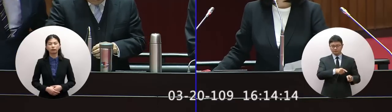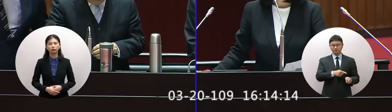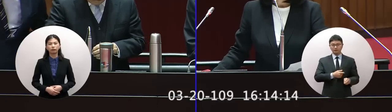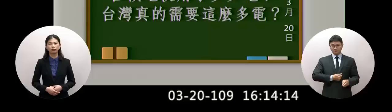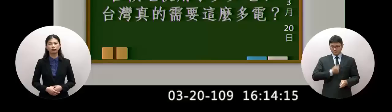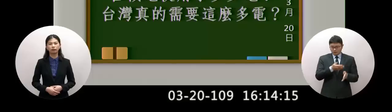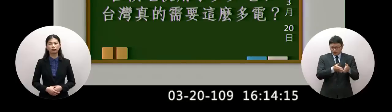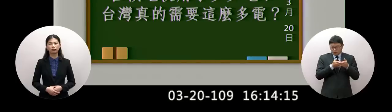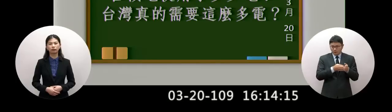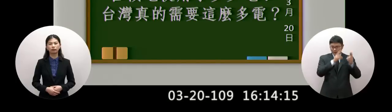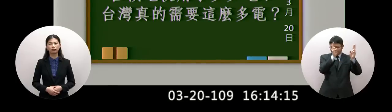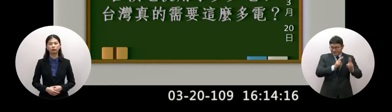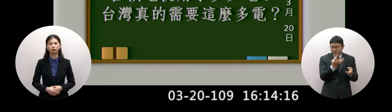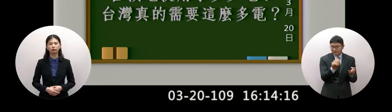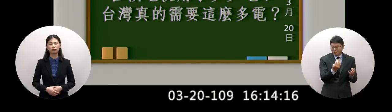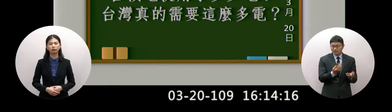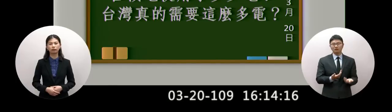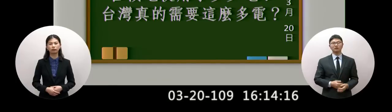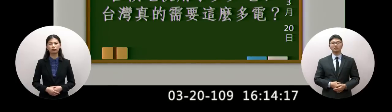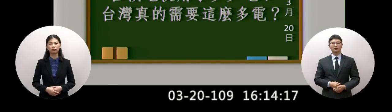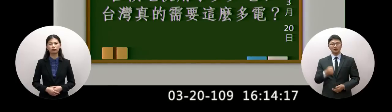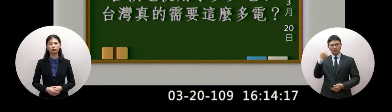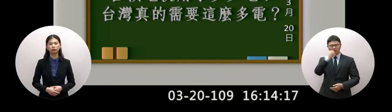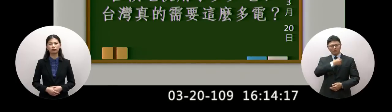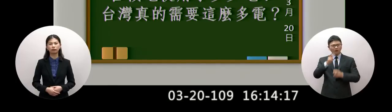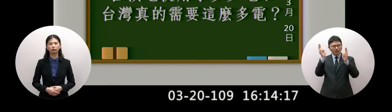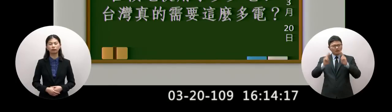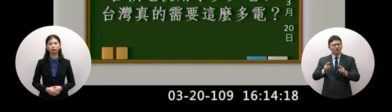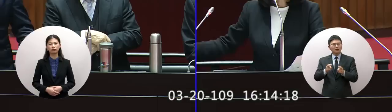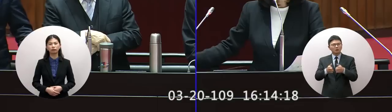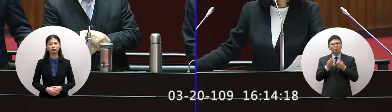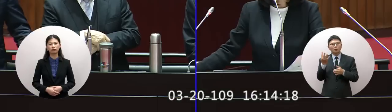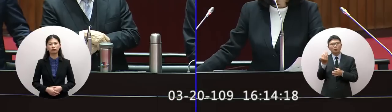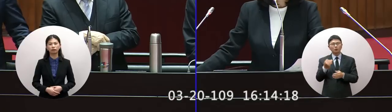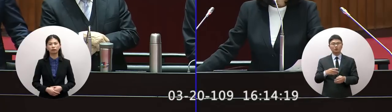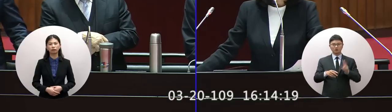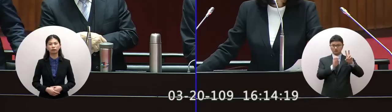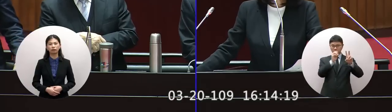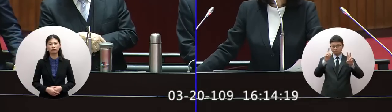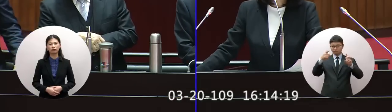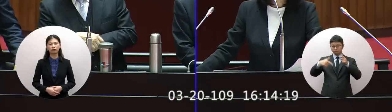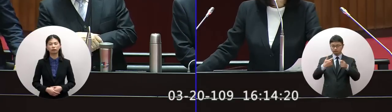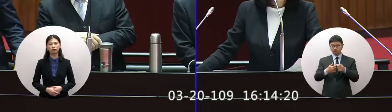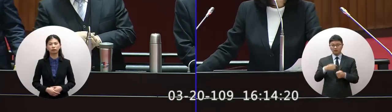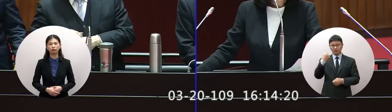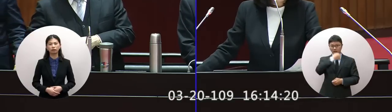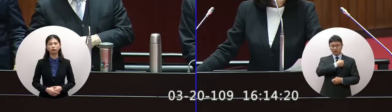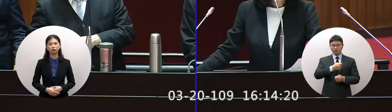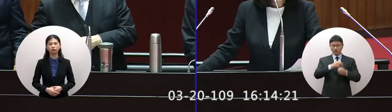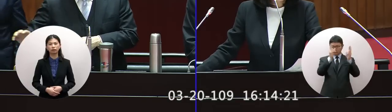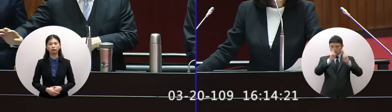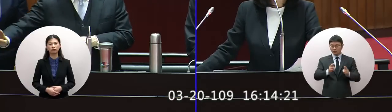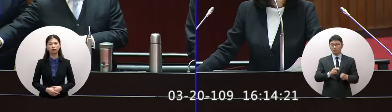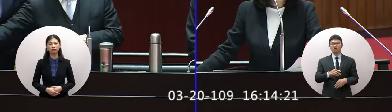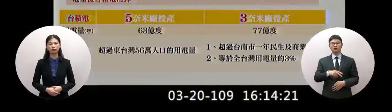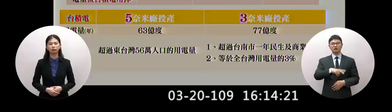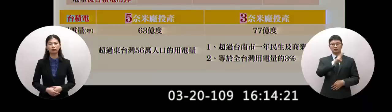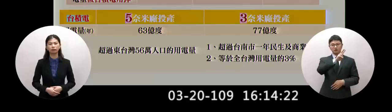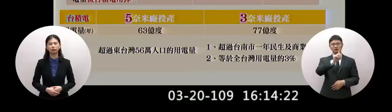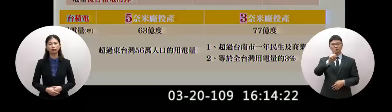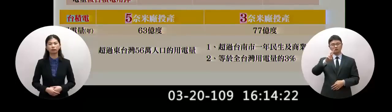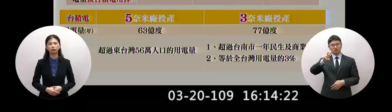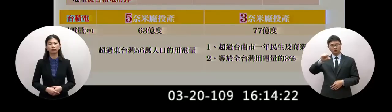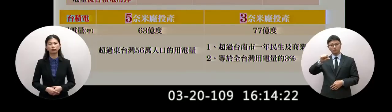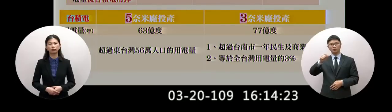了多少电？而台湾真的需要那么多的电吗？2016年，台湾总电量